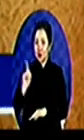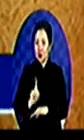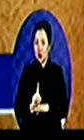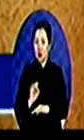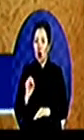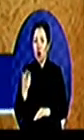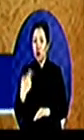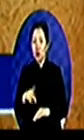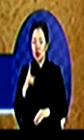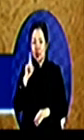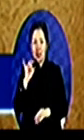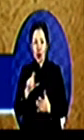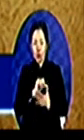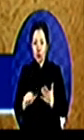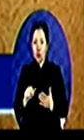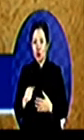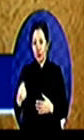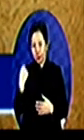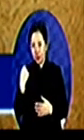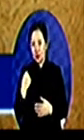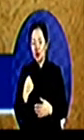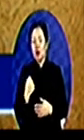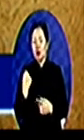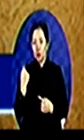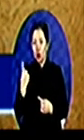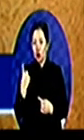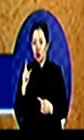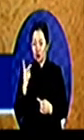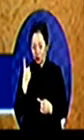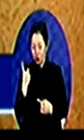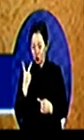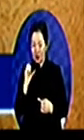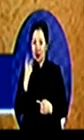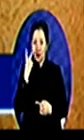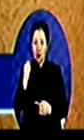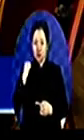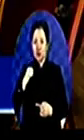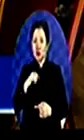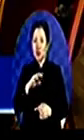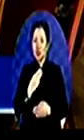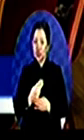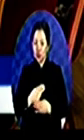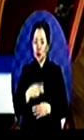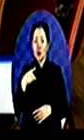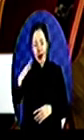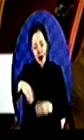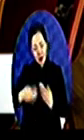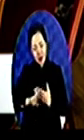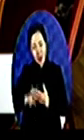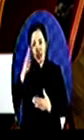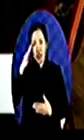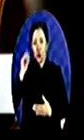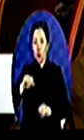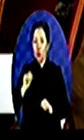болголт шилдэг байдаг шүү дээ, дөрөвс нь шалгуулдаг. Тэгээд 2 сар дараалал авсан. Цааш дүүрэн цэргийн хүн болох гэж бодож байна. Эх орны өнцөг булан